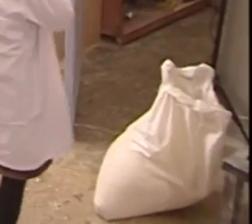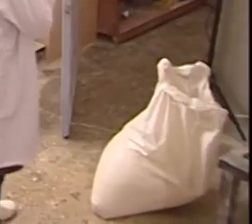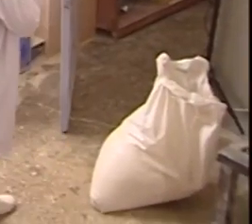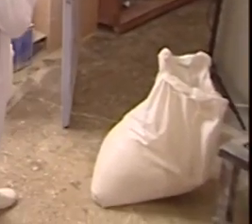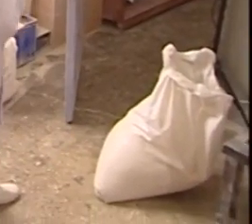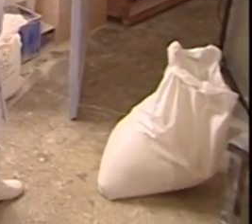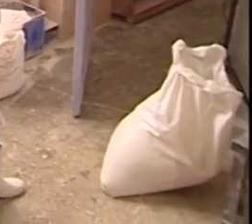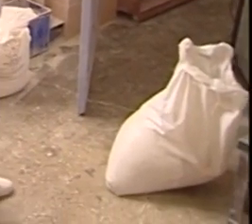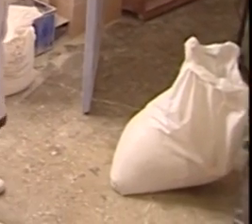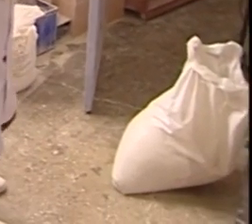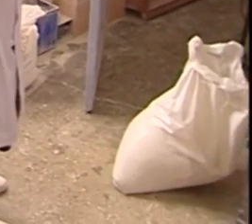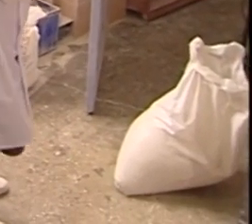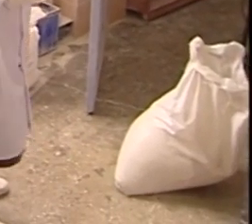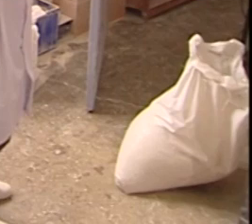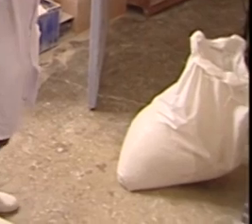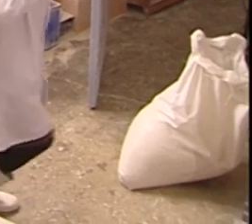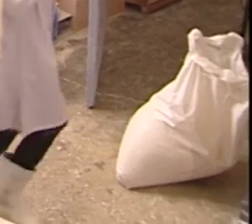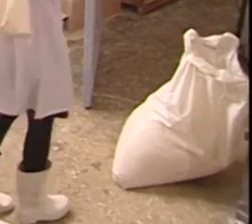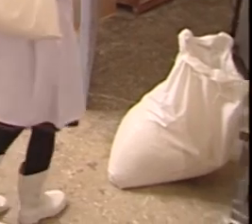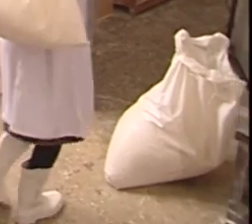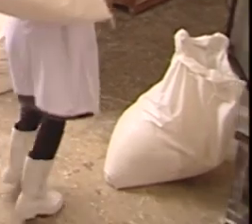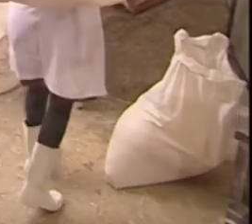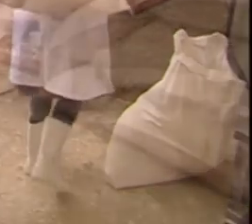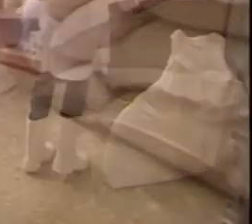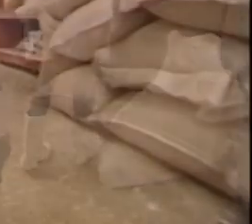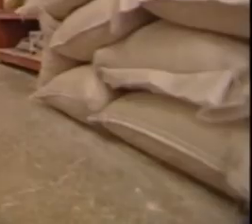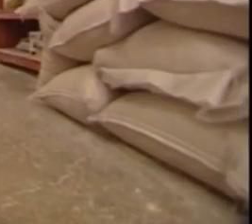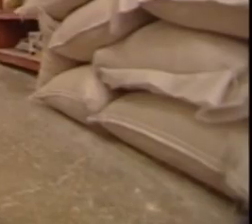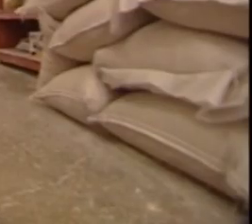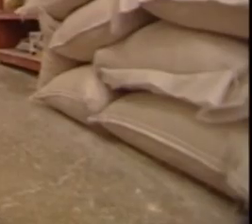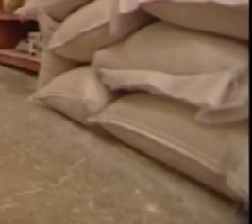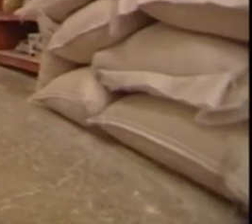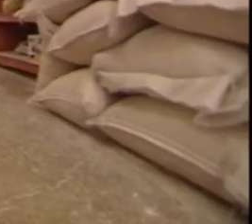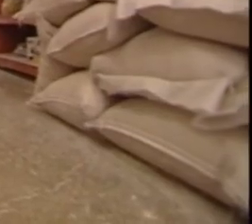Pelin yeni çuvalı sırtlandı. Sol yumruğu havada sallanarak çıkıyor.